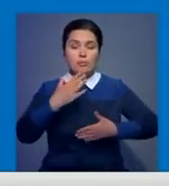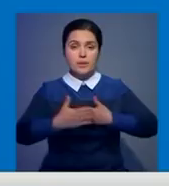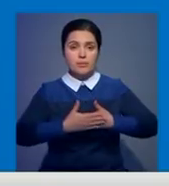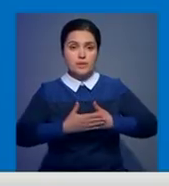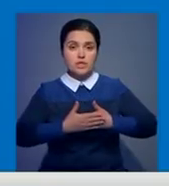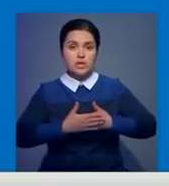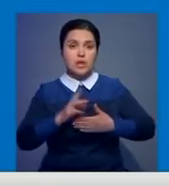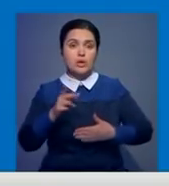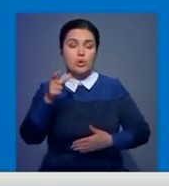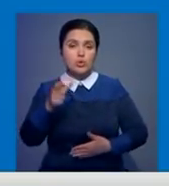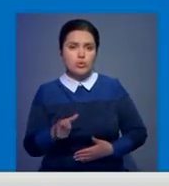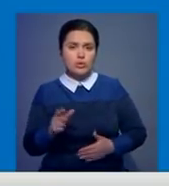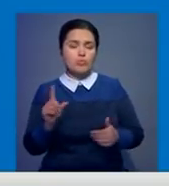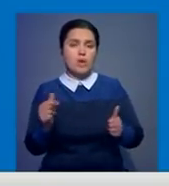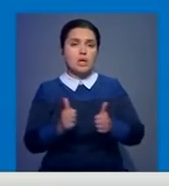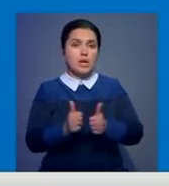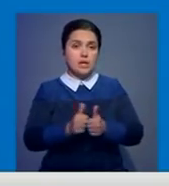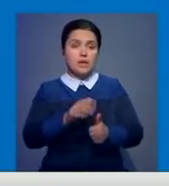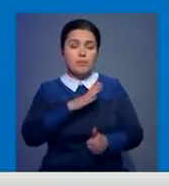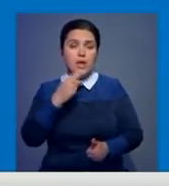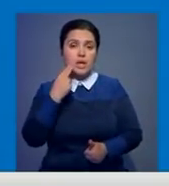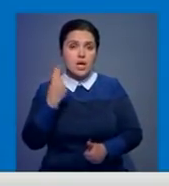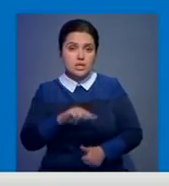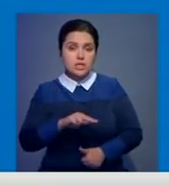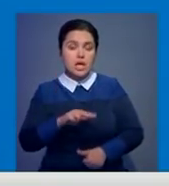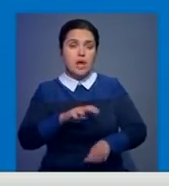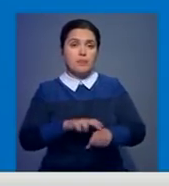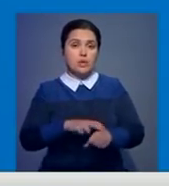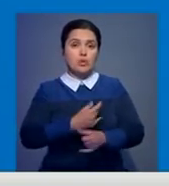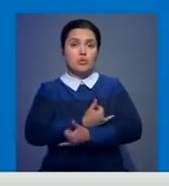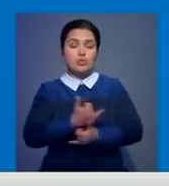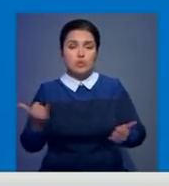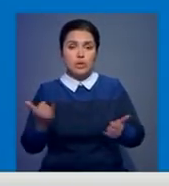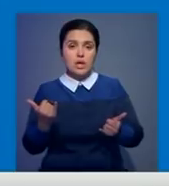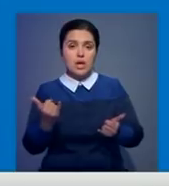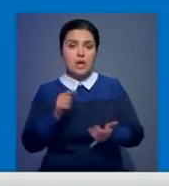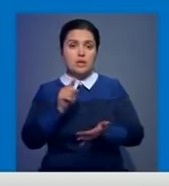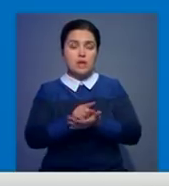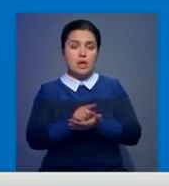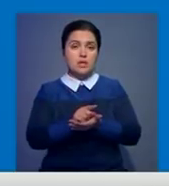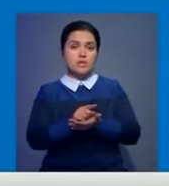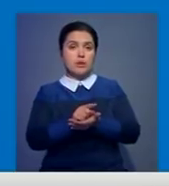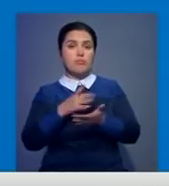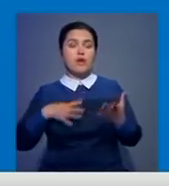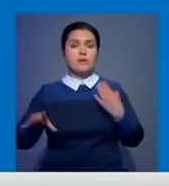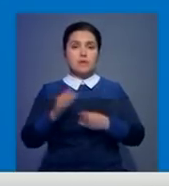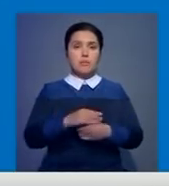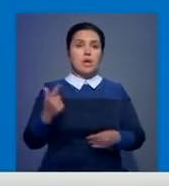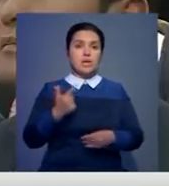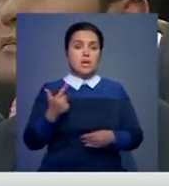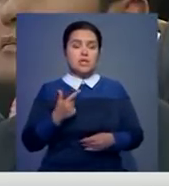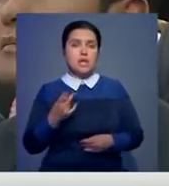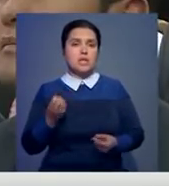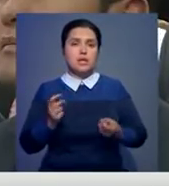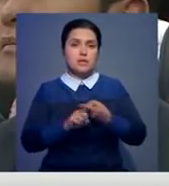приближенной к людям. Качественные медицинские услуги в полном объеме должны быть доступны всем гражданам, независимо